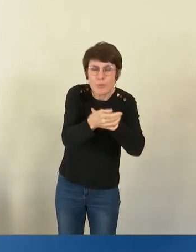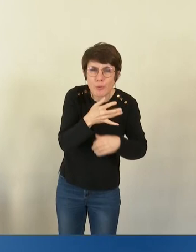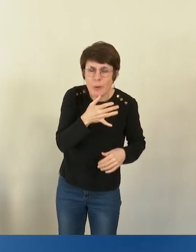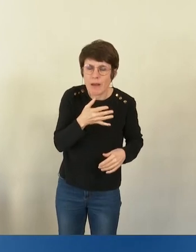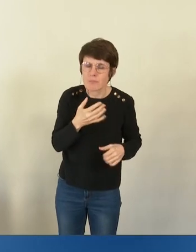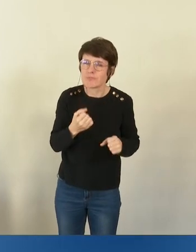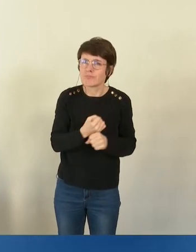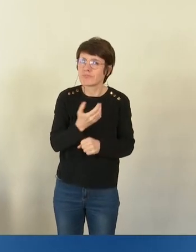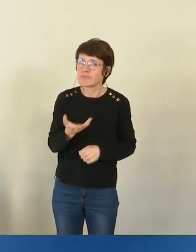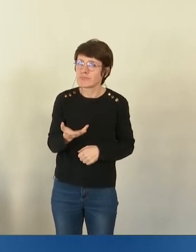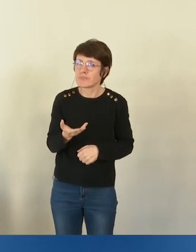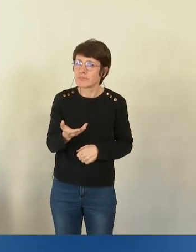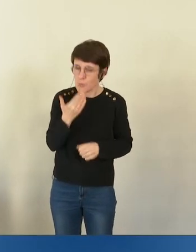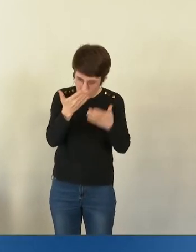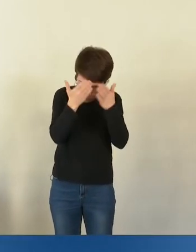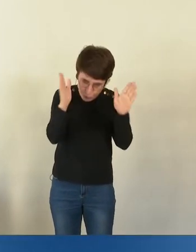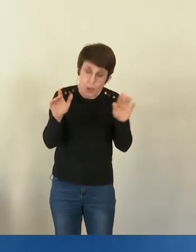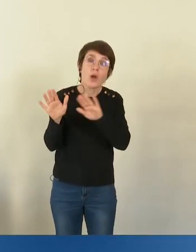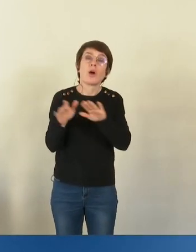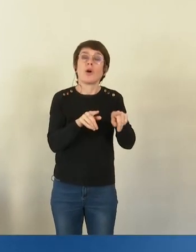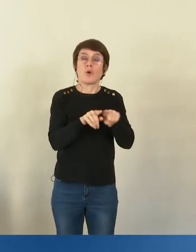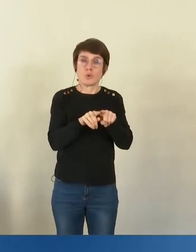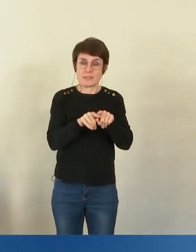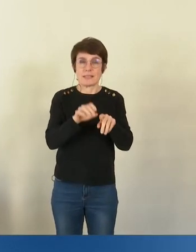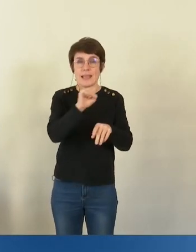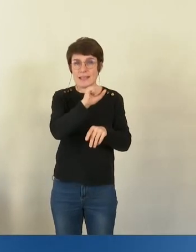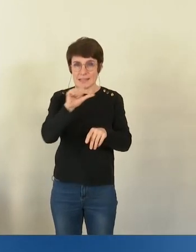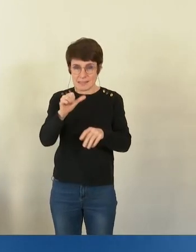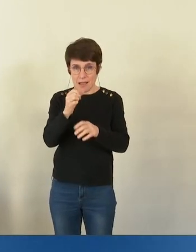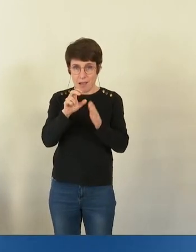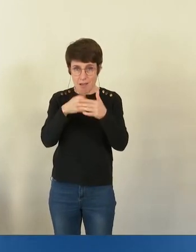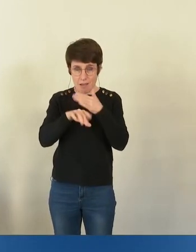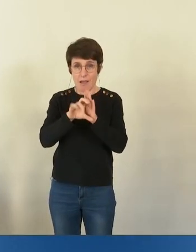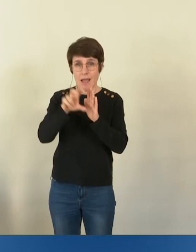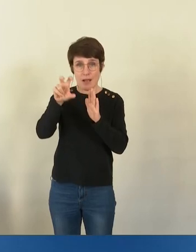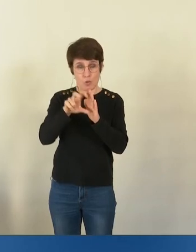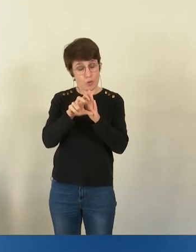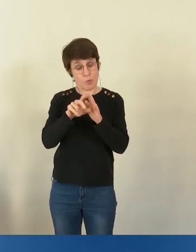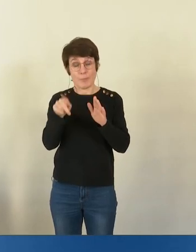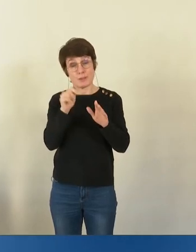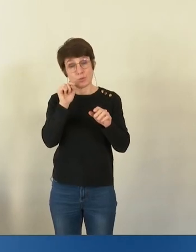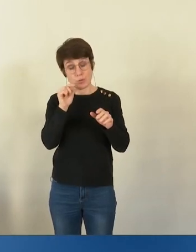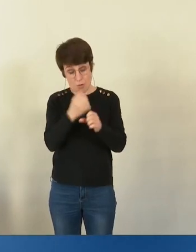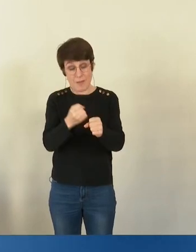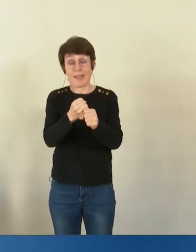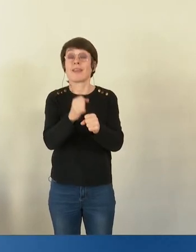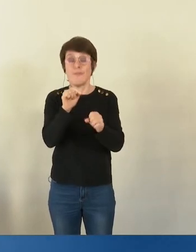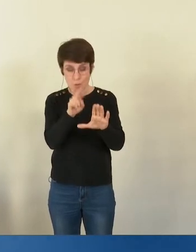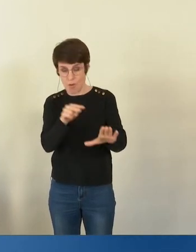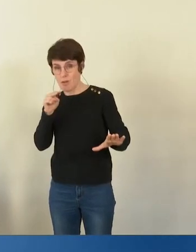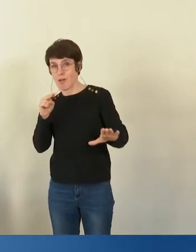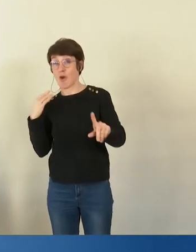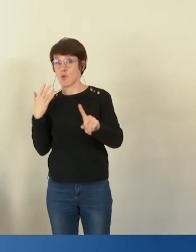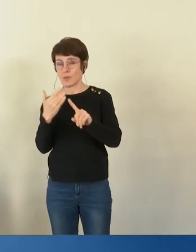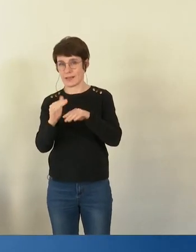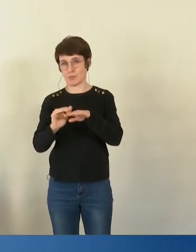il faut aussi restituer la mise en place de la sécurité sociale alimentaire à Grenoble dans un contexte politique la sécurité sociale